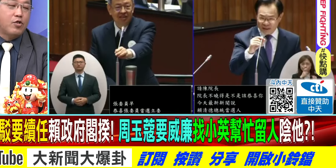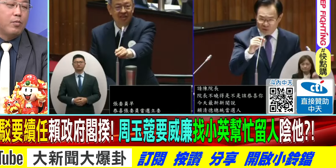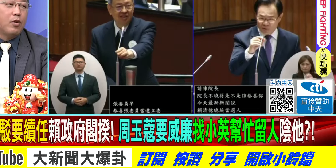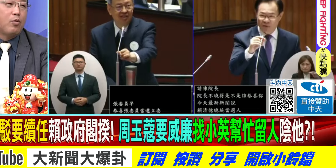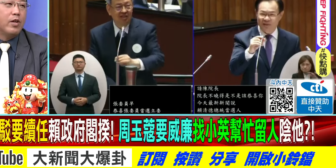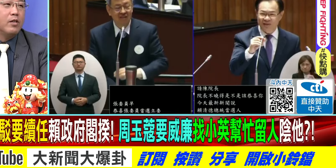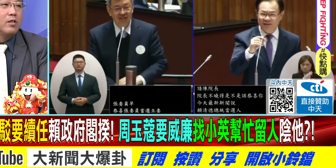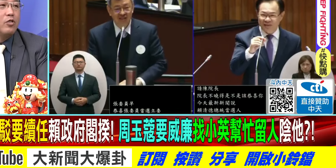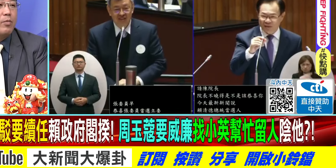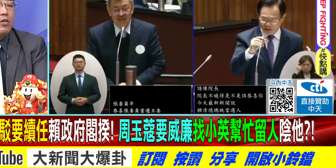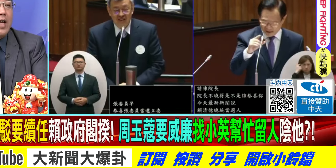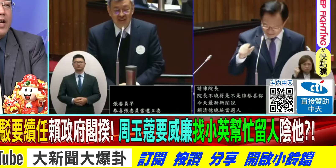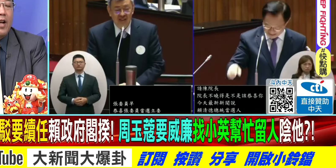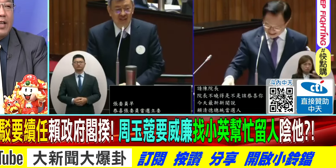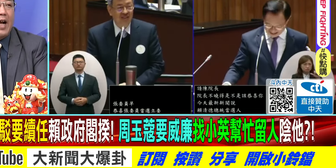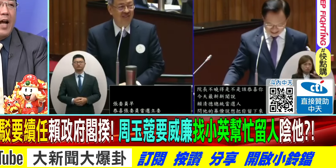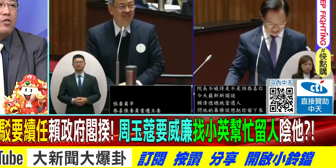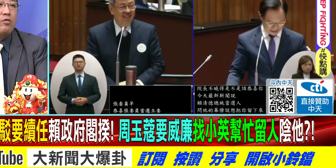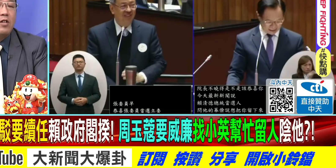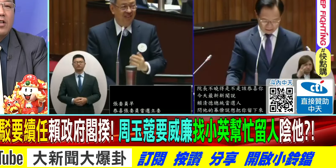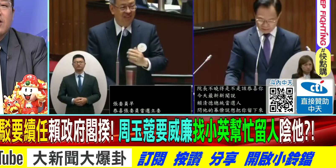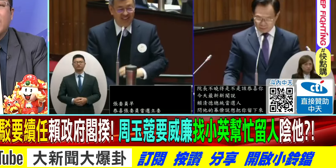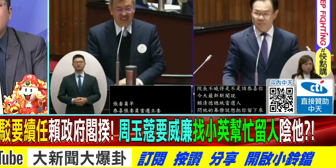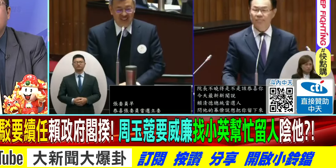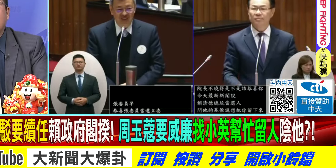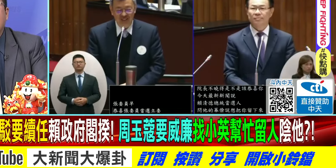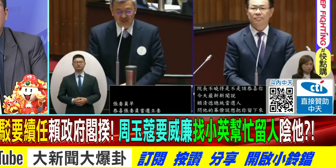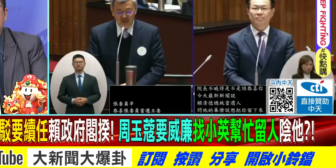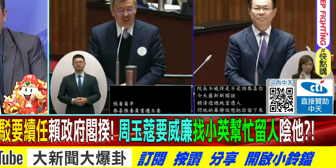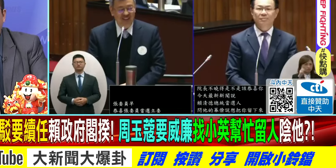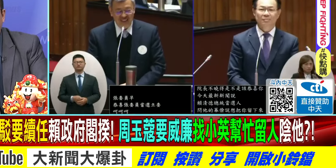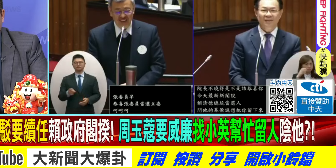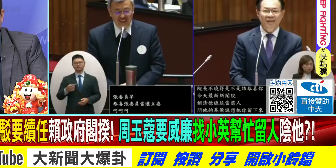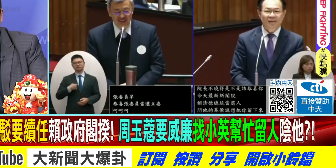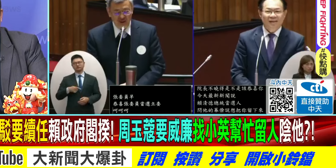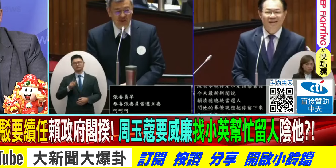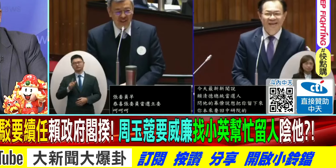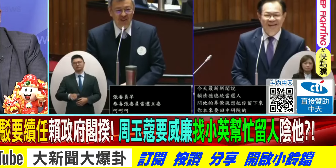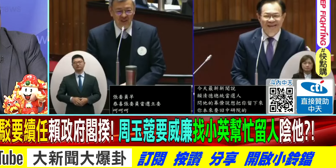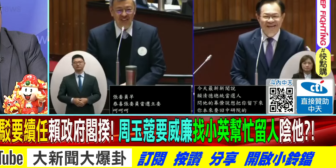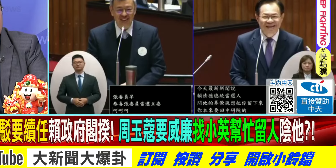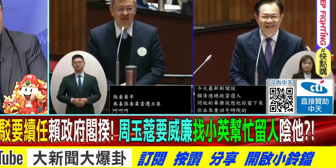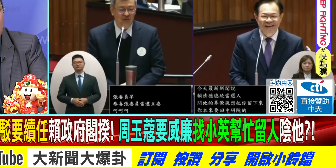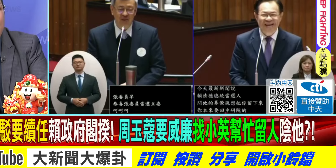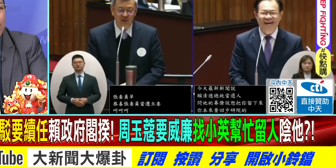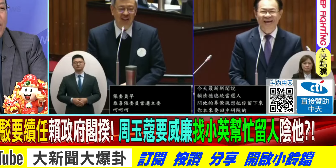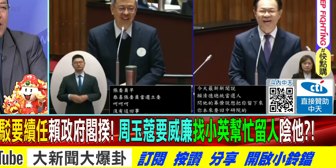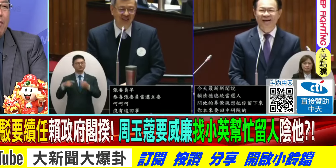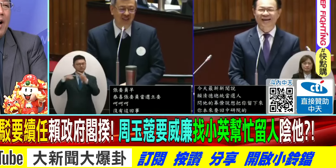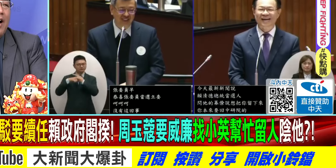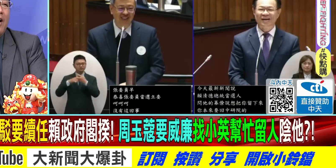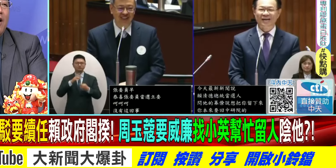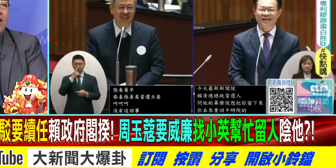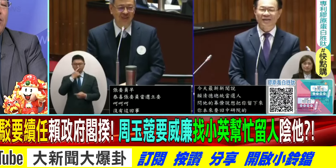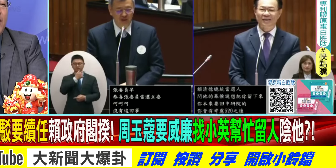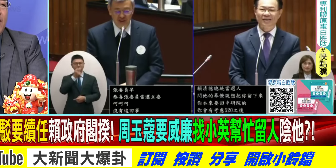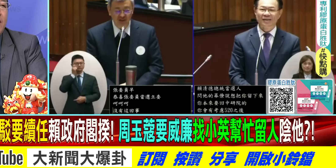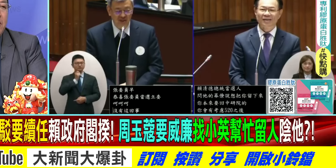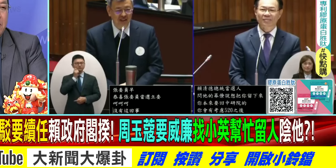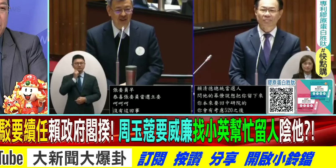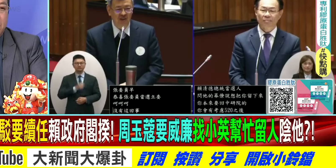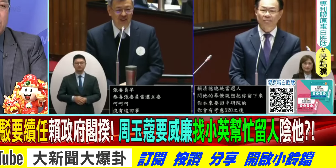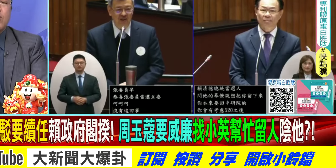员团队全部都滚、全部都散人，然后大改组。赖清德一定有想要用的人，一定有想要让他筹拥的人嘛，